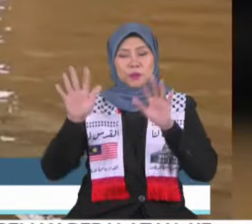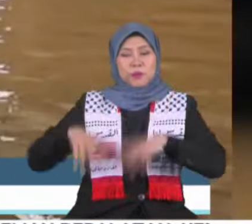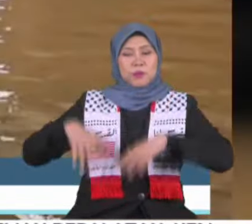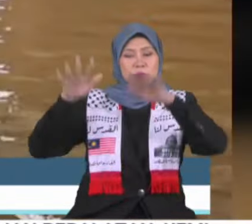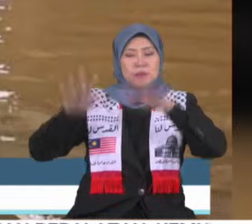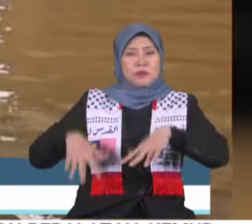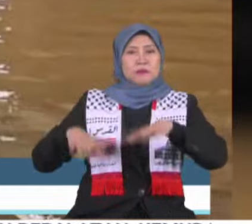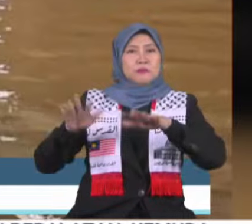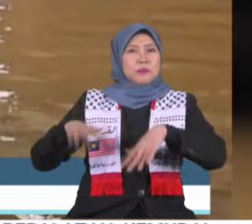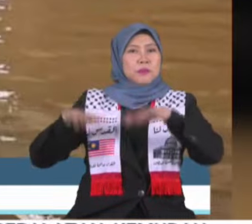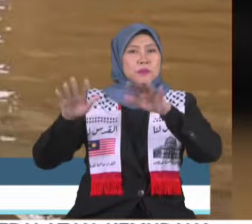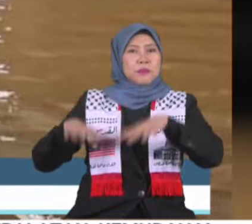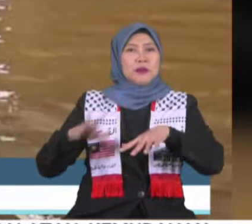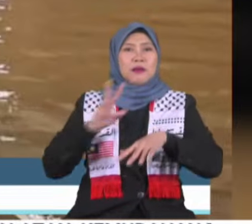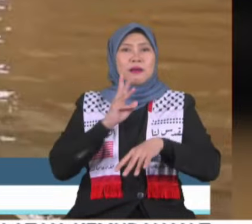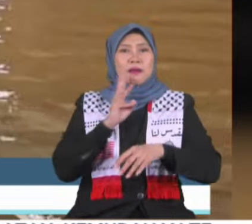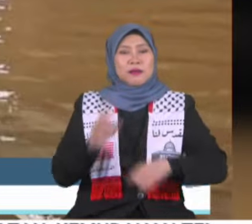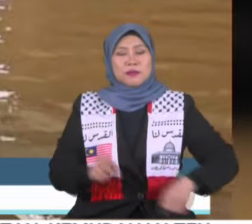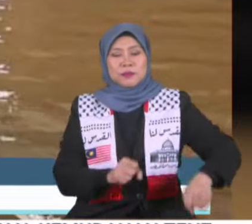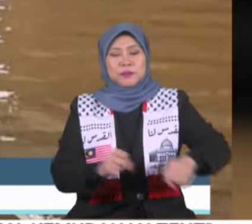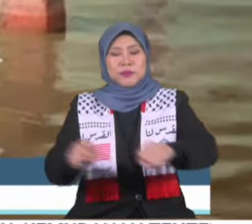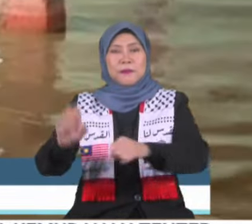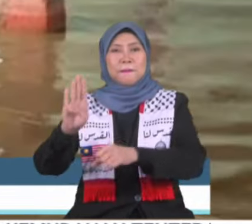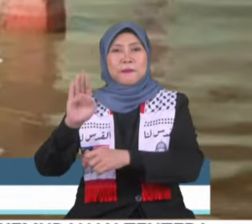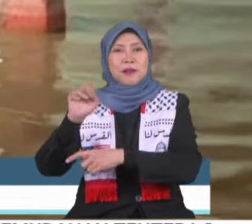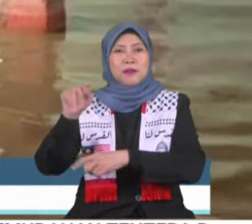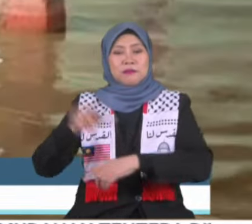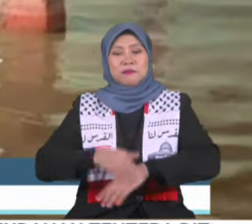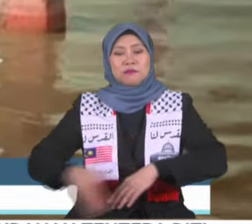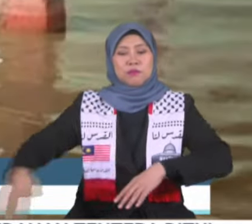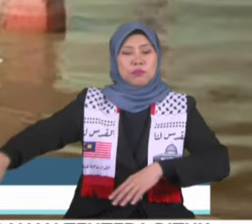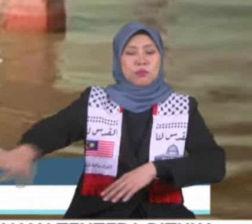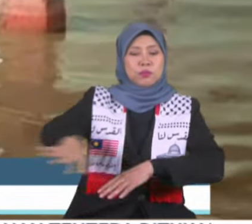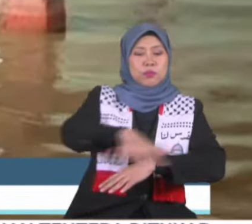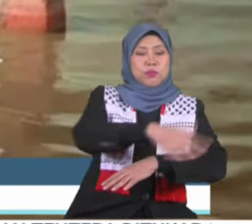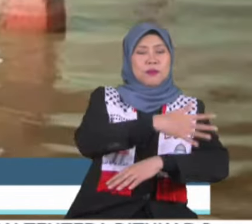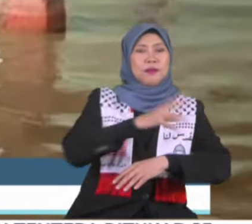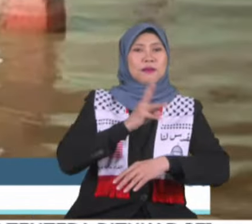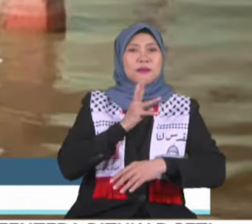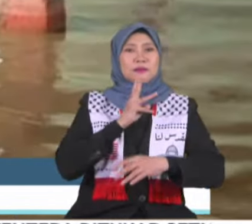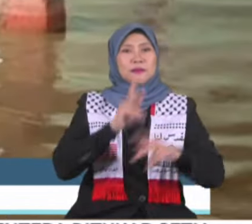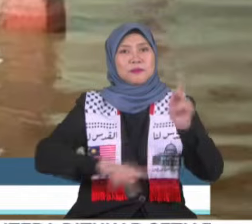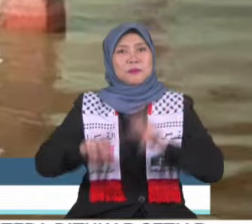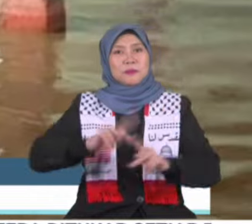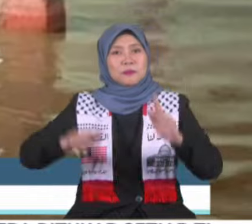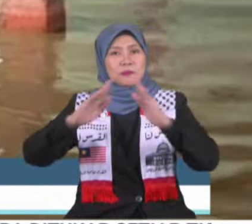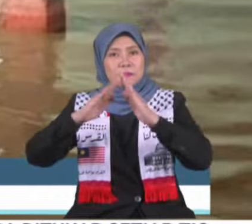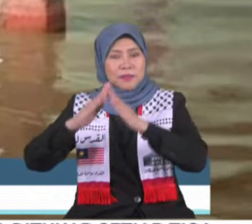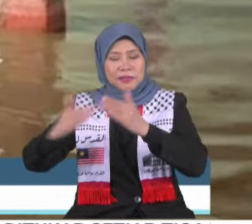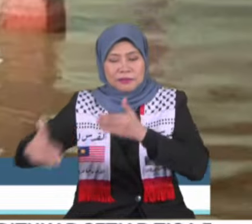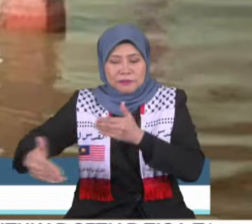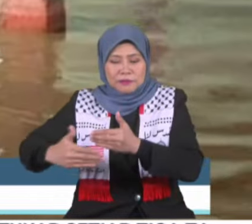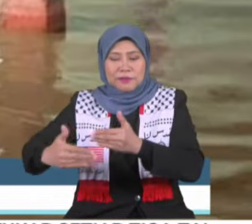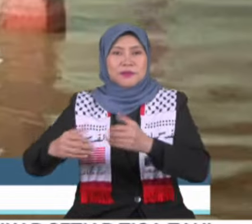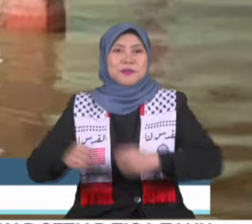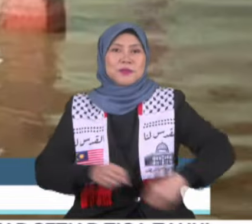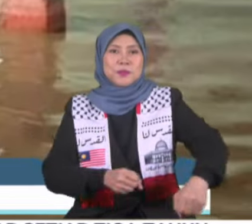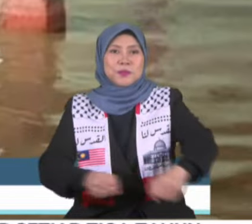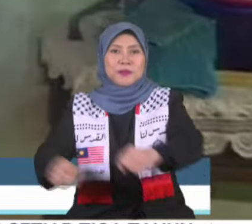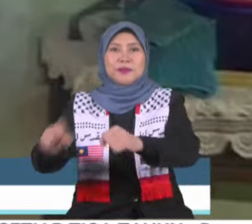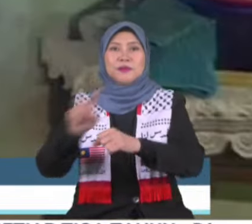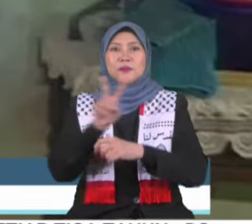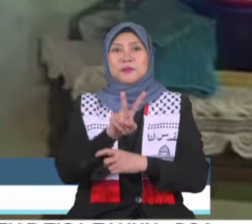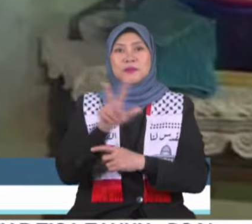Hujan lebat berterusan menyebabkan air Sungai Baling melimpah ke penempatan penduduk yang tinggal berdekatan sungai. Antara